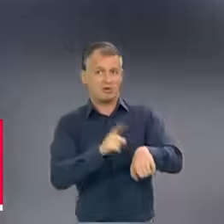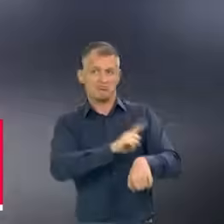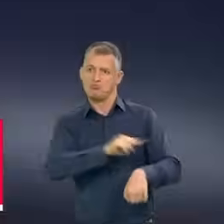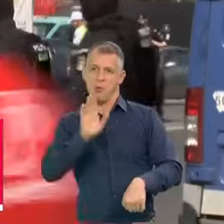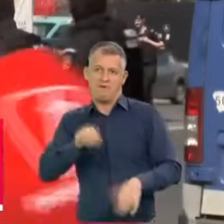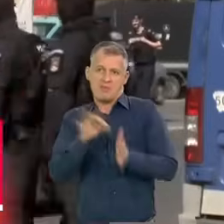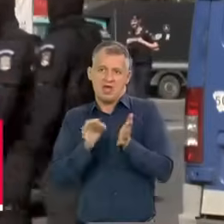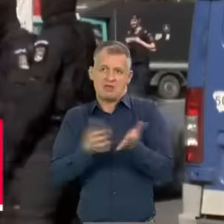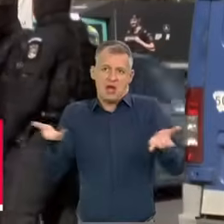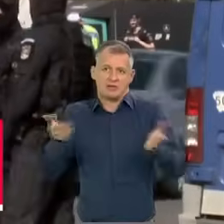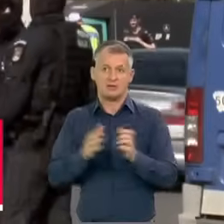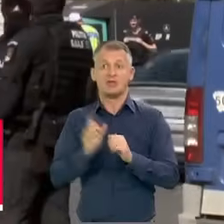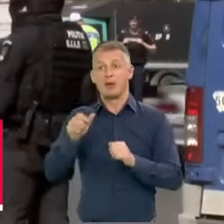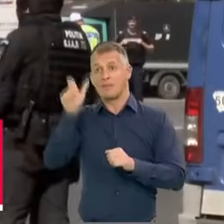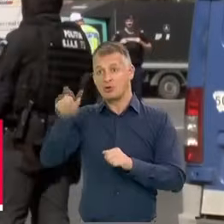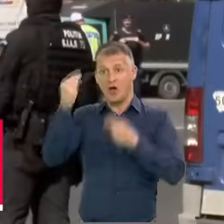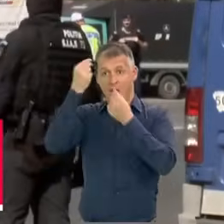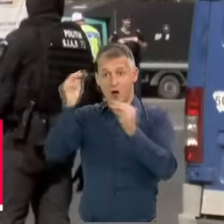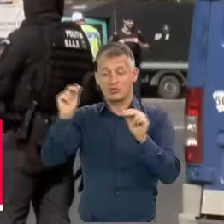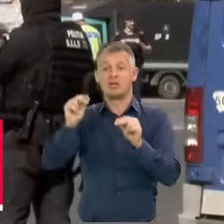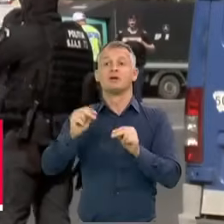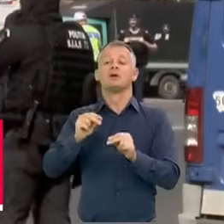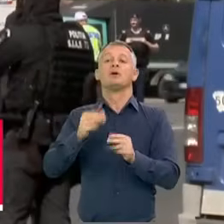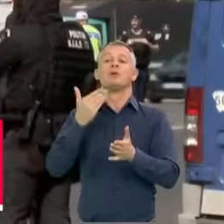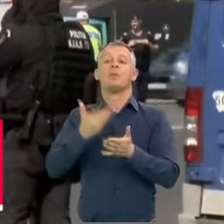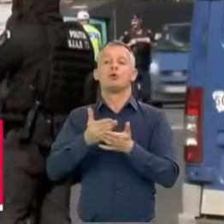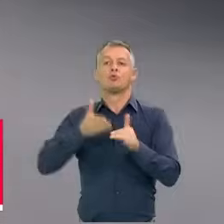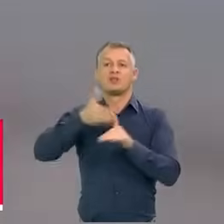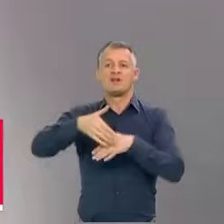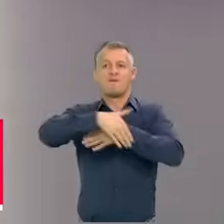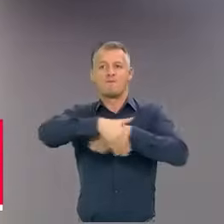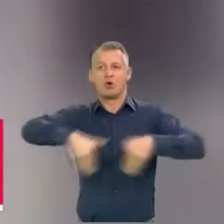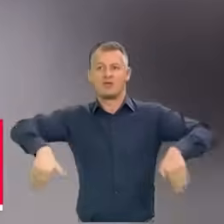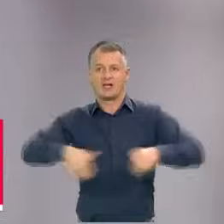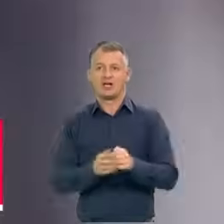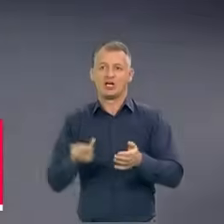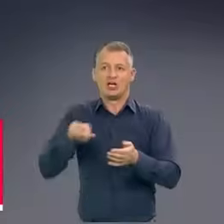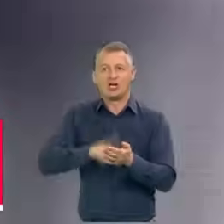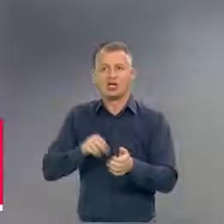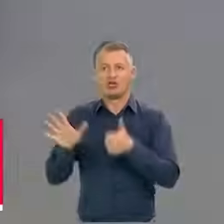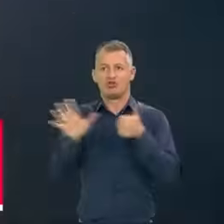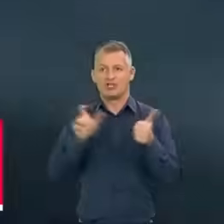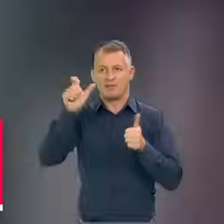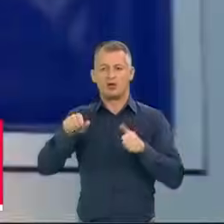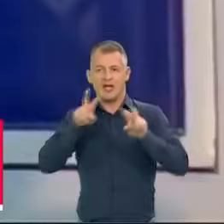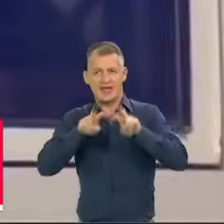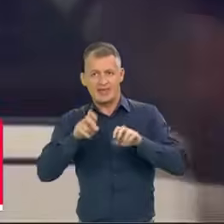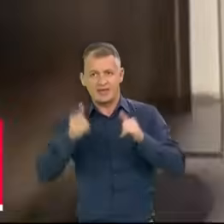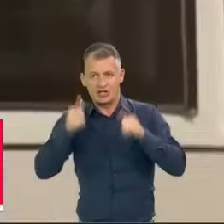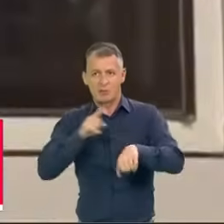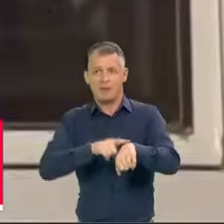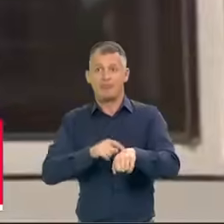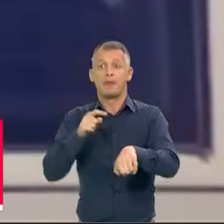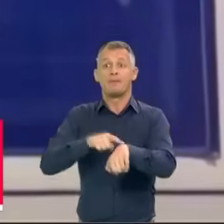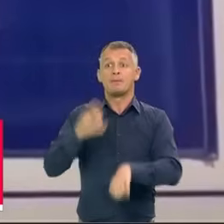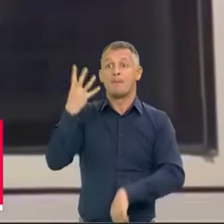date însă persoanele au fost date în consemn la punctele de trecere al frontierei alte șase persoane sunt anchetate în acest moment în timp ce